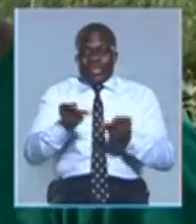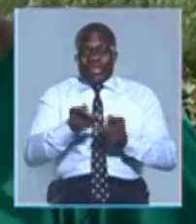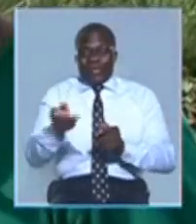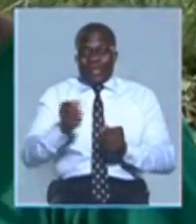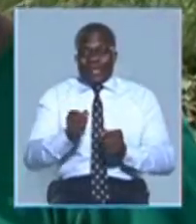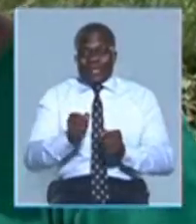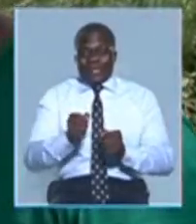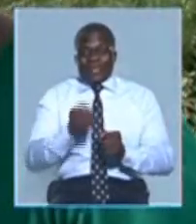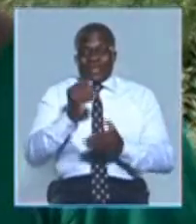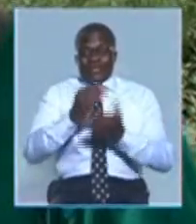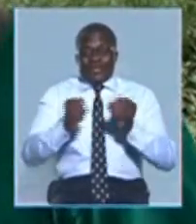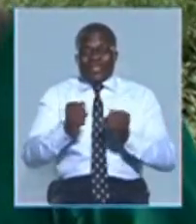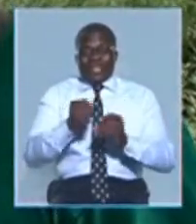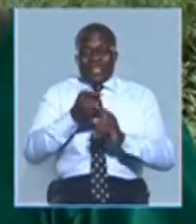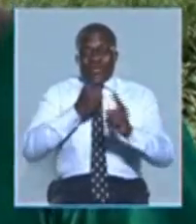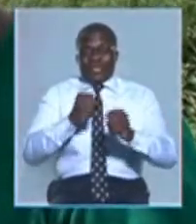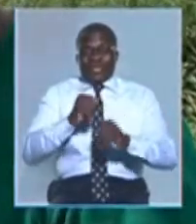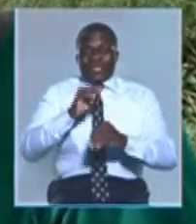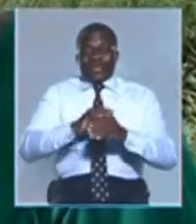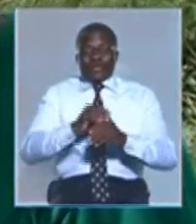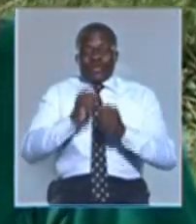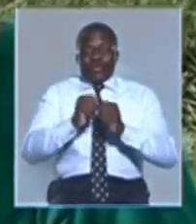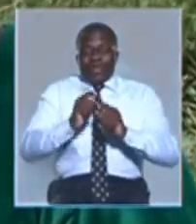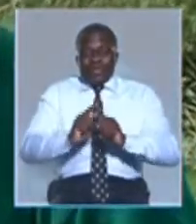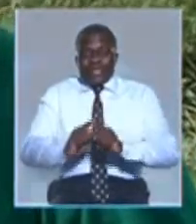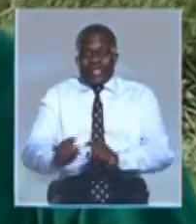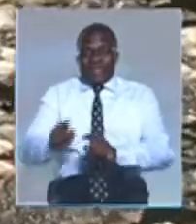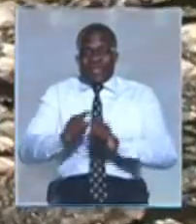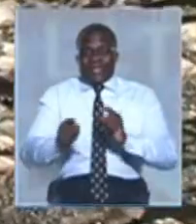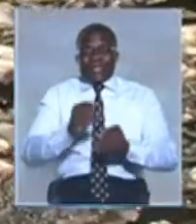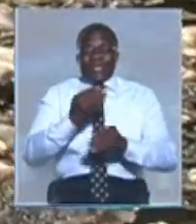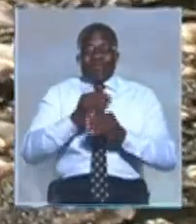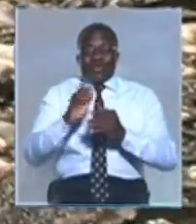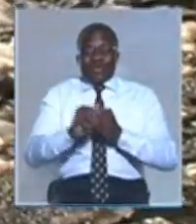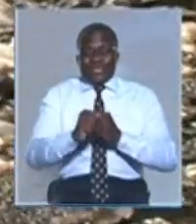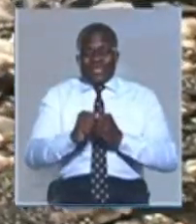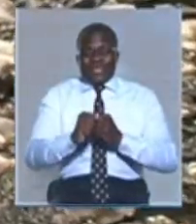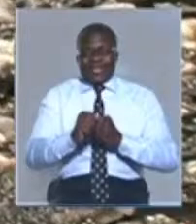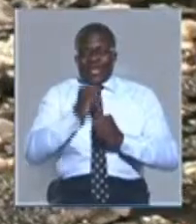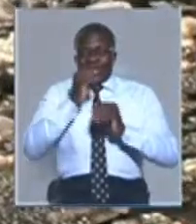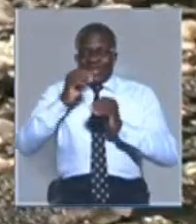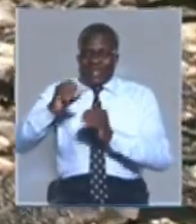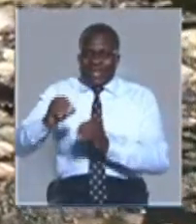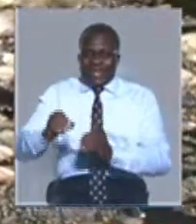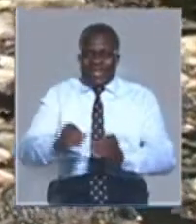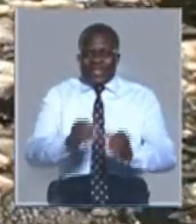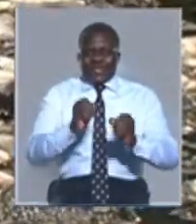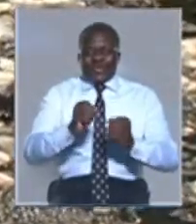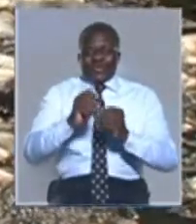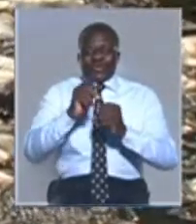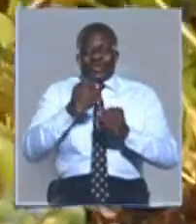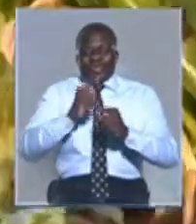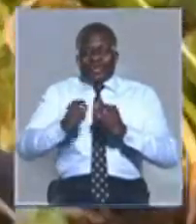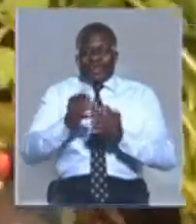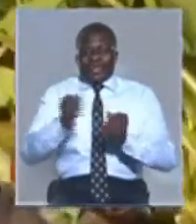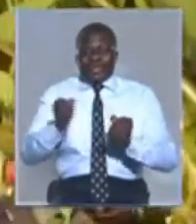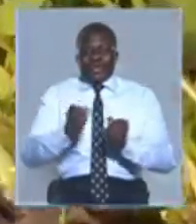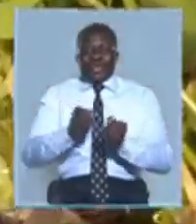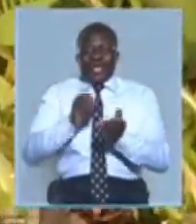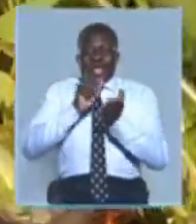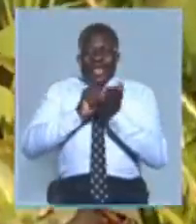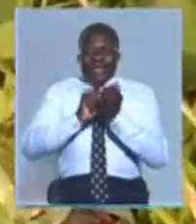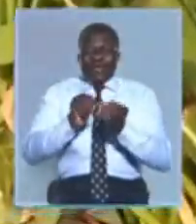encore d'une certaine originalité sur le plan de diversité biologique. Des poules d'eau, d'intérêt patrimonial qui sont aussi des espèces